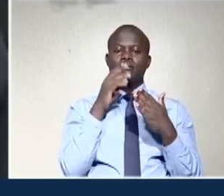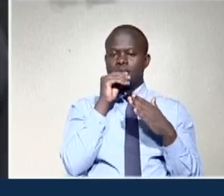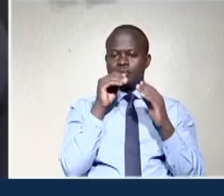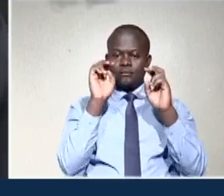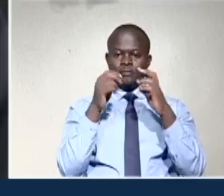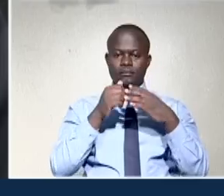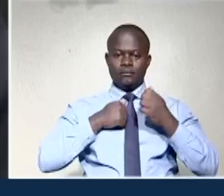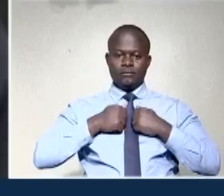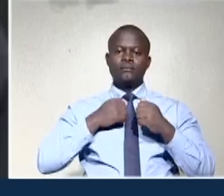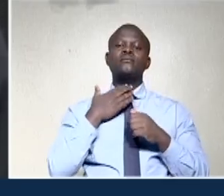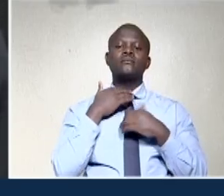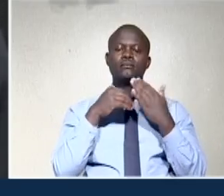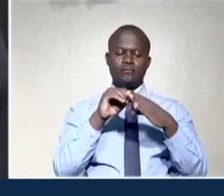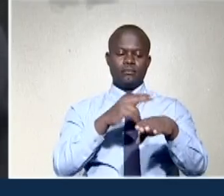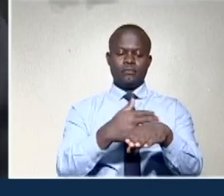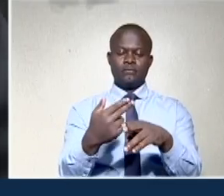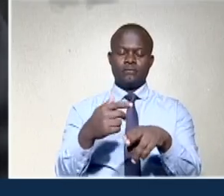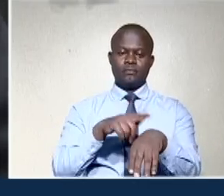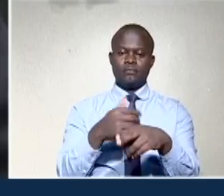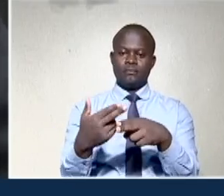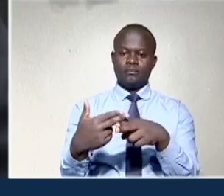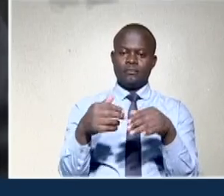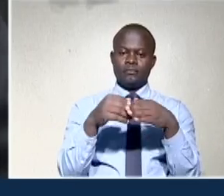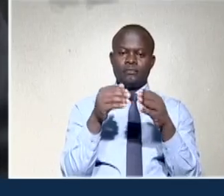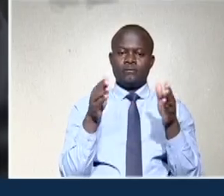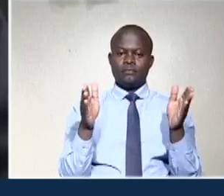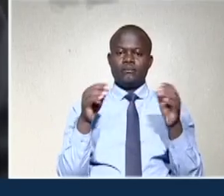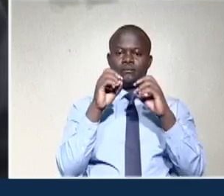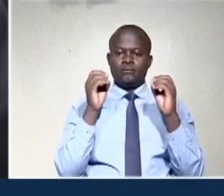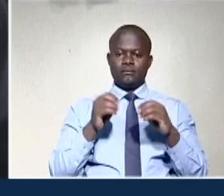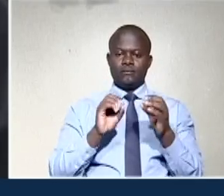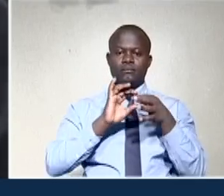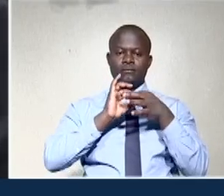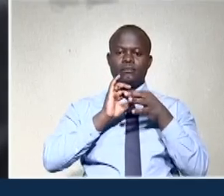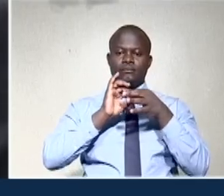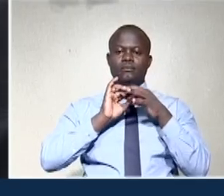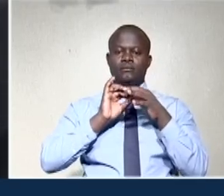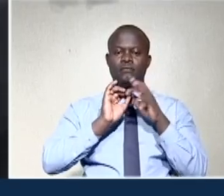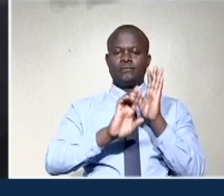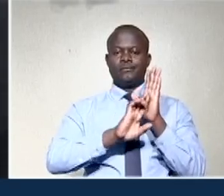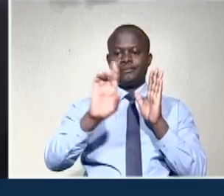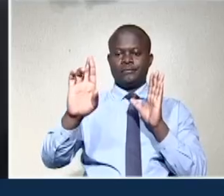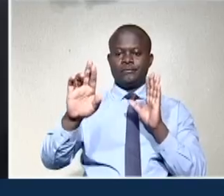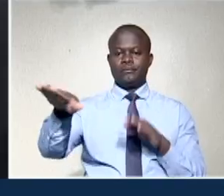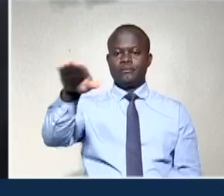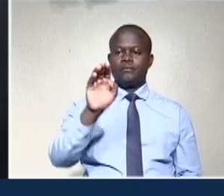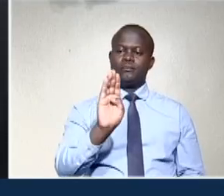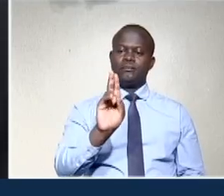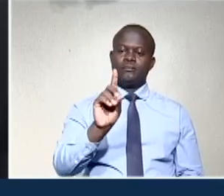Rwanda rwifuza mu gihe gito gufungura ibiro bya diplomasi biruhagarariye I